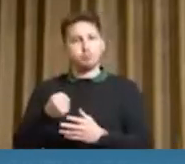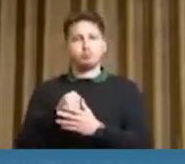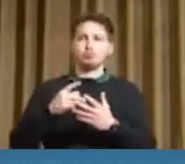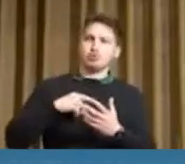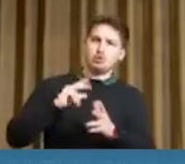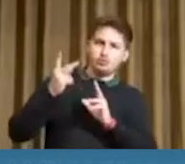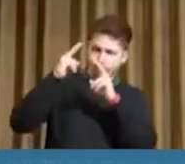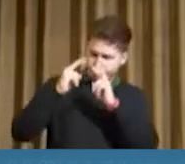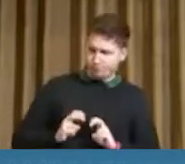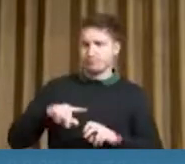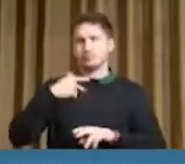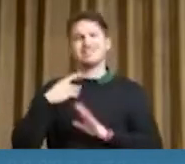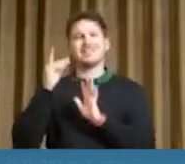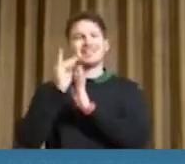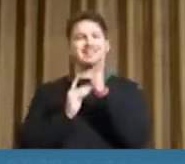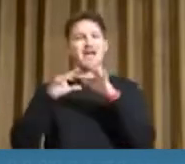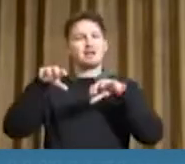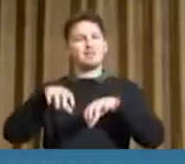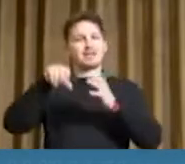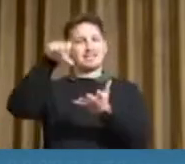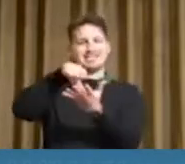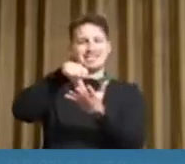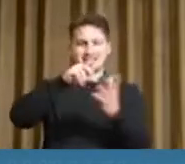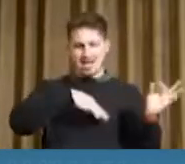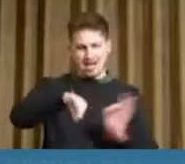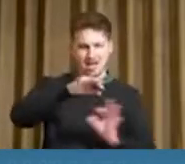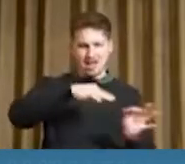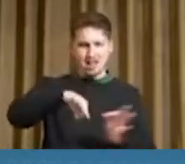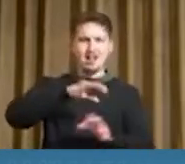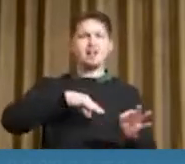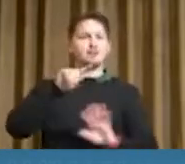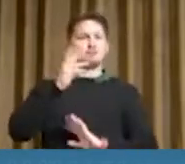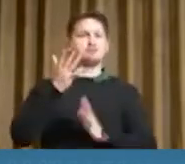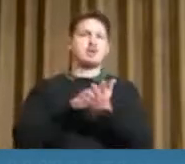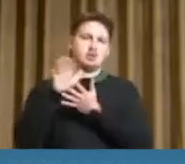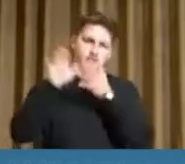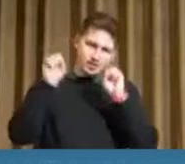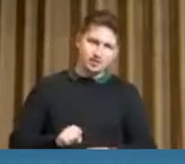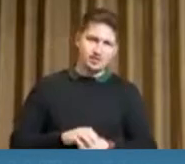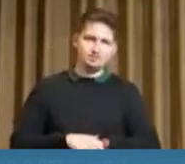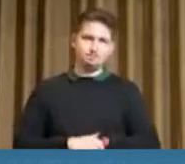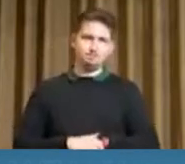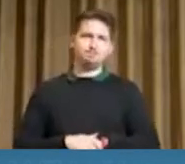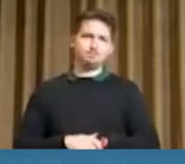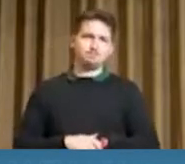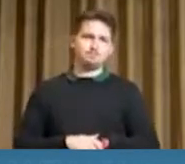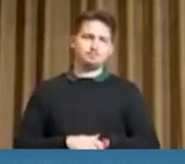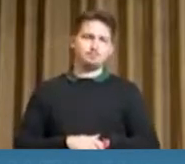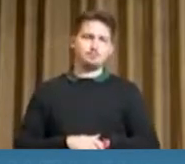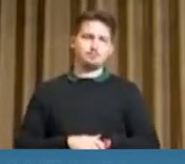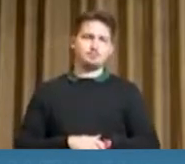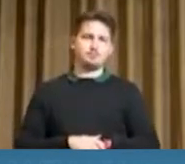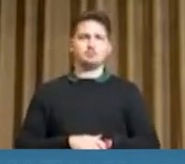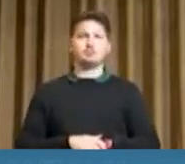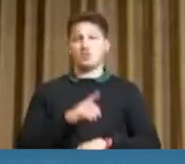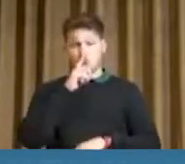zentrale Datenbank und am Ende kommt eben, wie üblich, die Auswertung. Und wir haben aber auch die Möglichkeit, nicht an allen Zentren, an